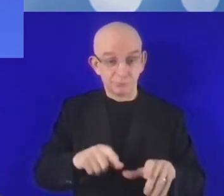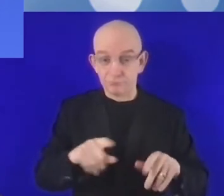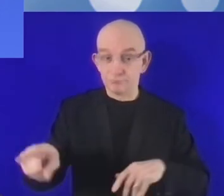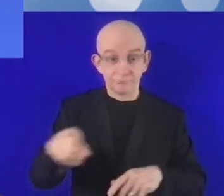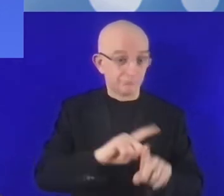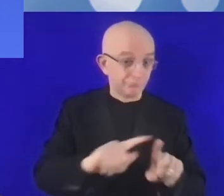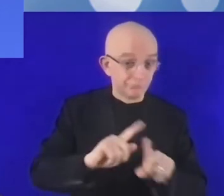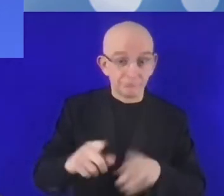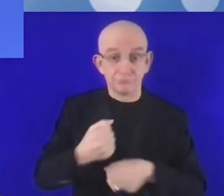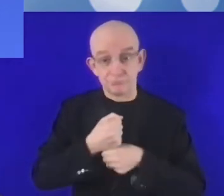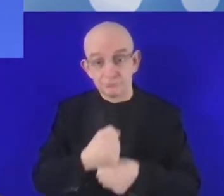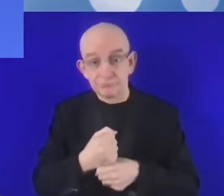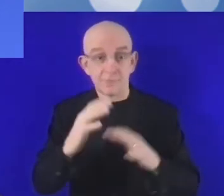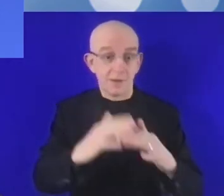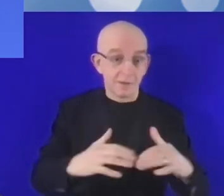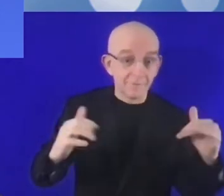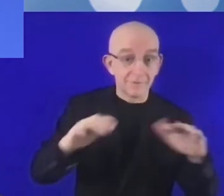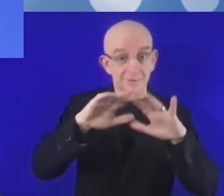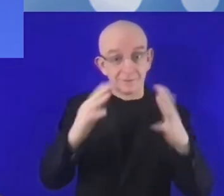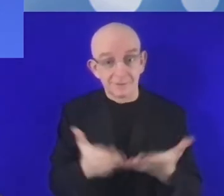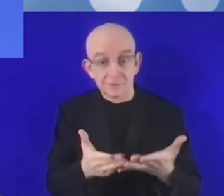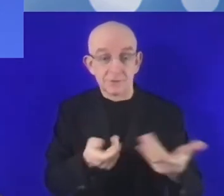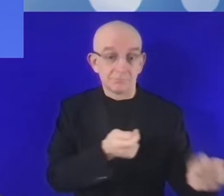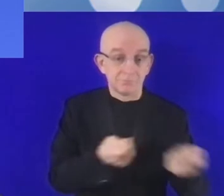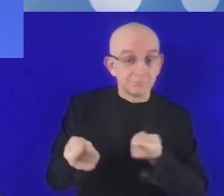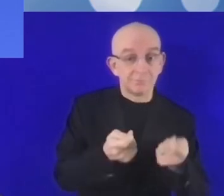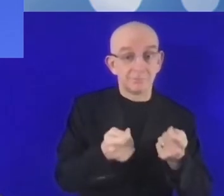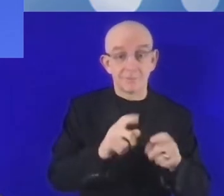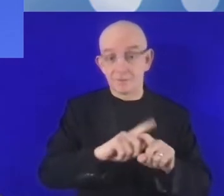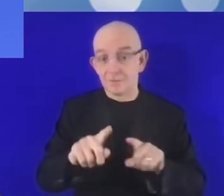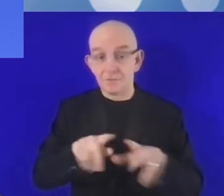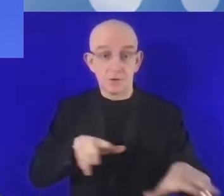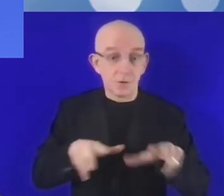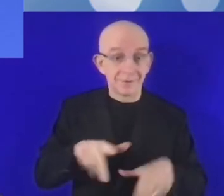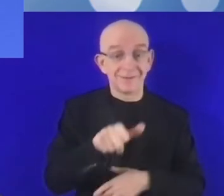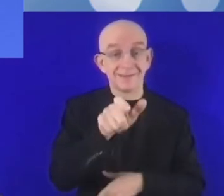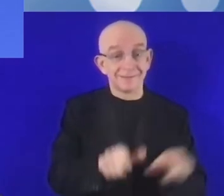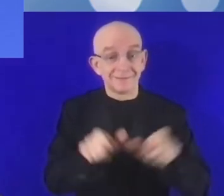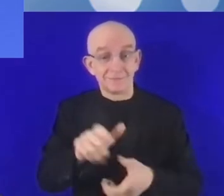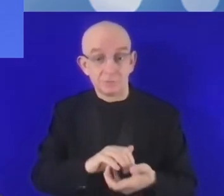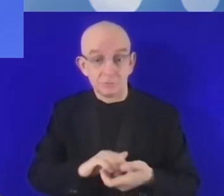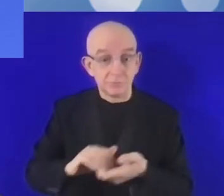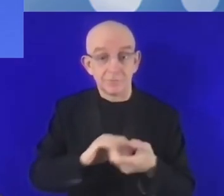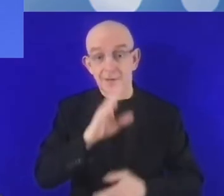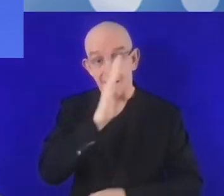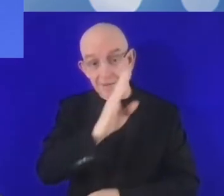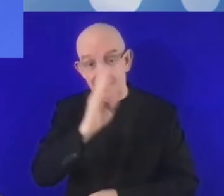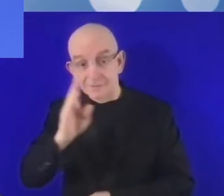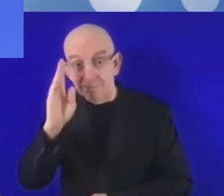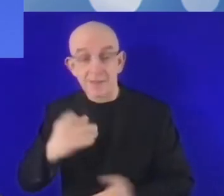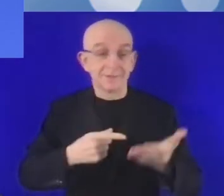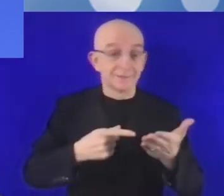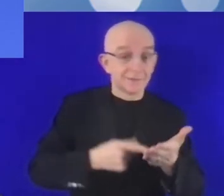avons enregistré environ 8000 participants. Ce sont des gens qui représentent des institutions publiques, nationales,